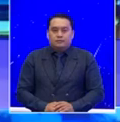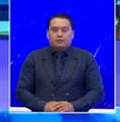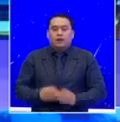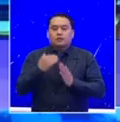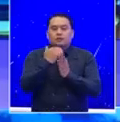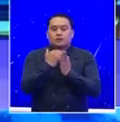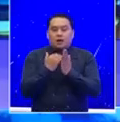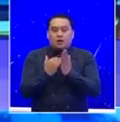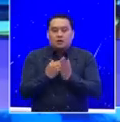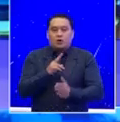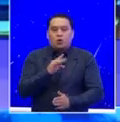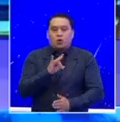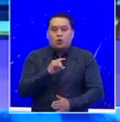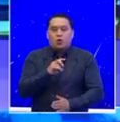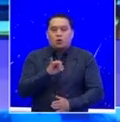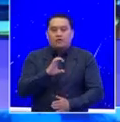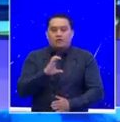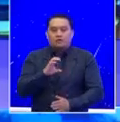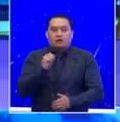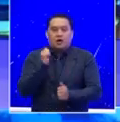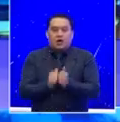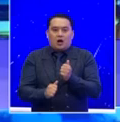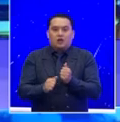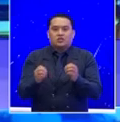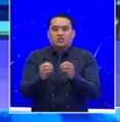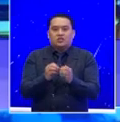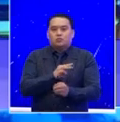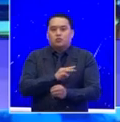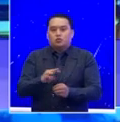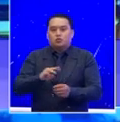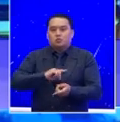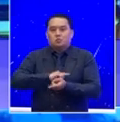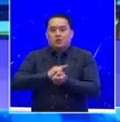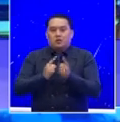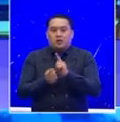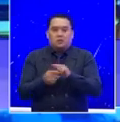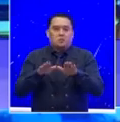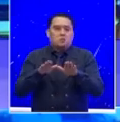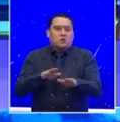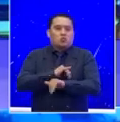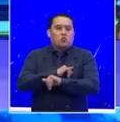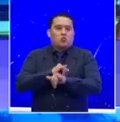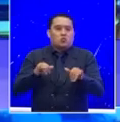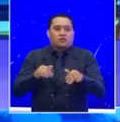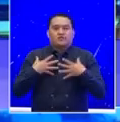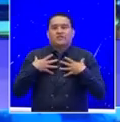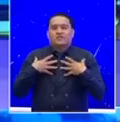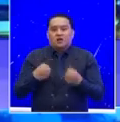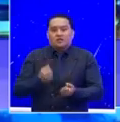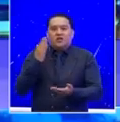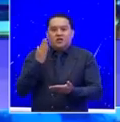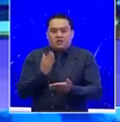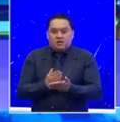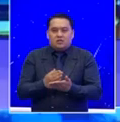Статистика по данным коронавируса меняется буквально каждые 10 минут. Имеется место рост количества как выздоравливающих,